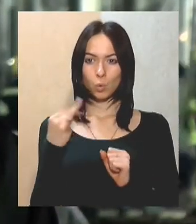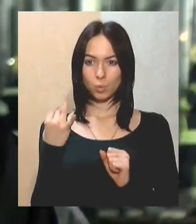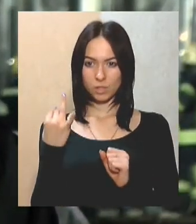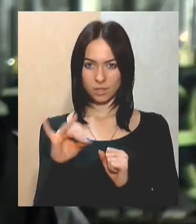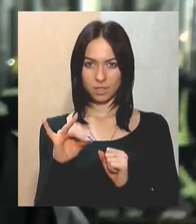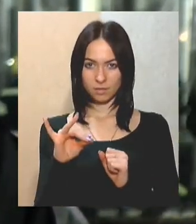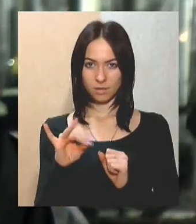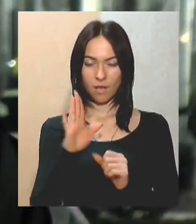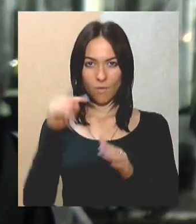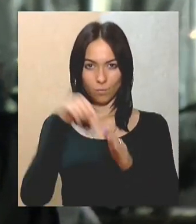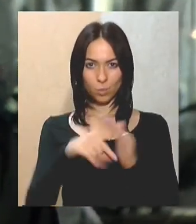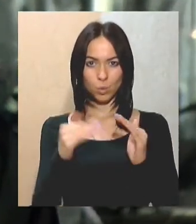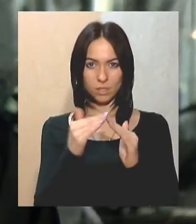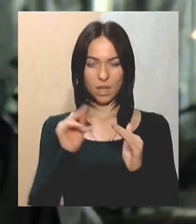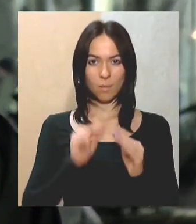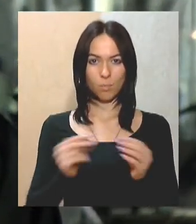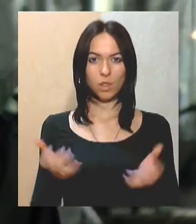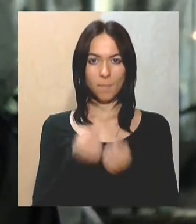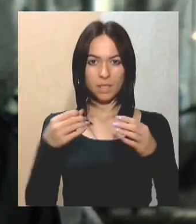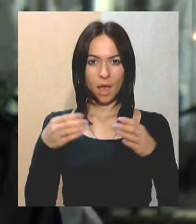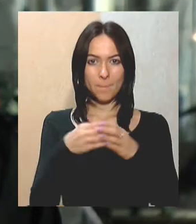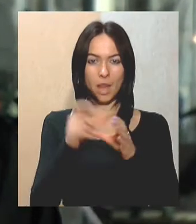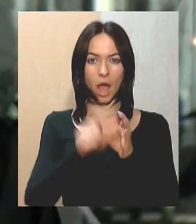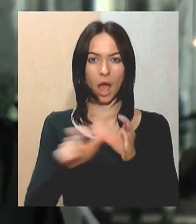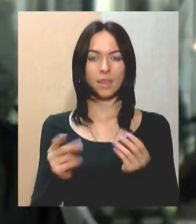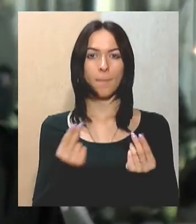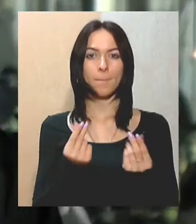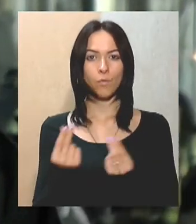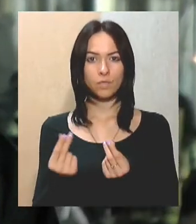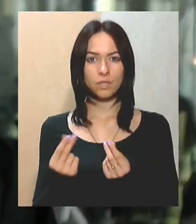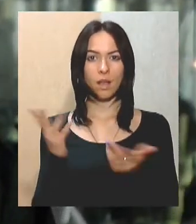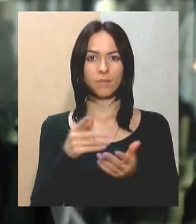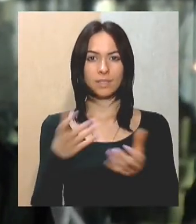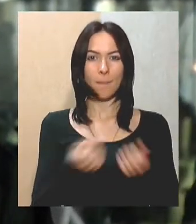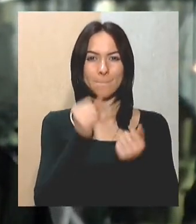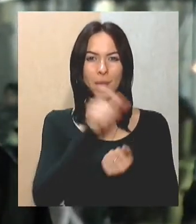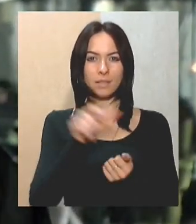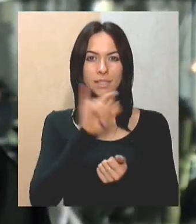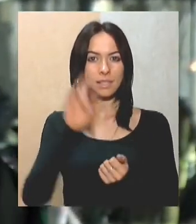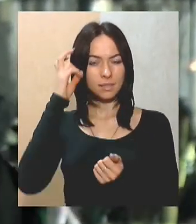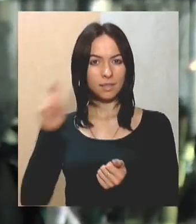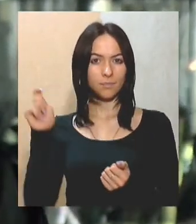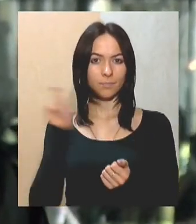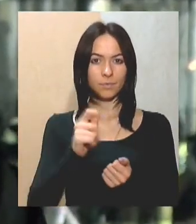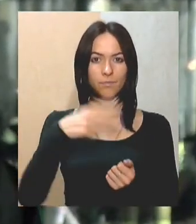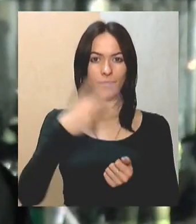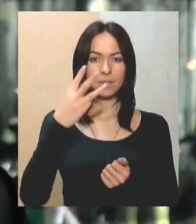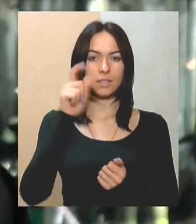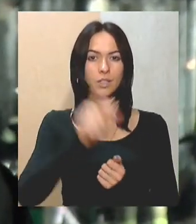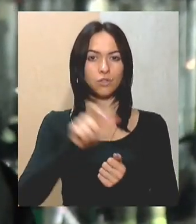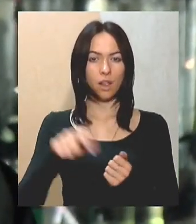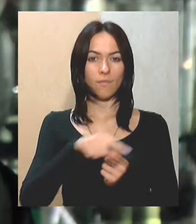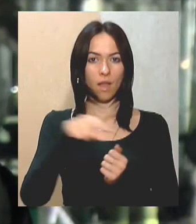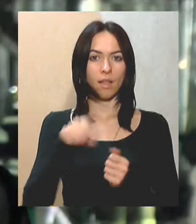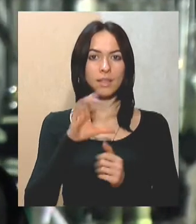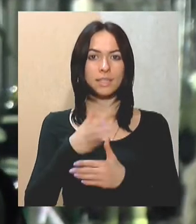спасательна бригада професіоналів, спасателей, які прибули з Києва в составі 23 чоловік. Вони з